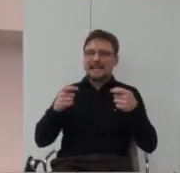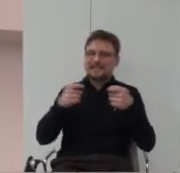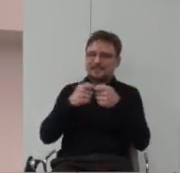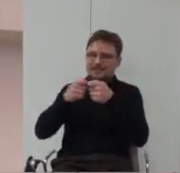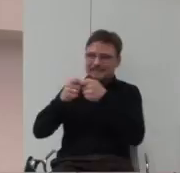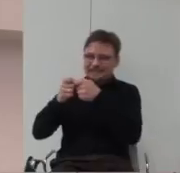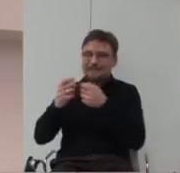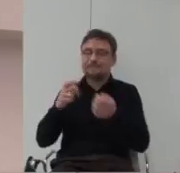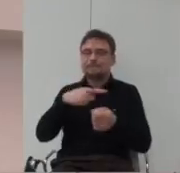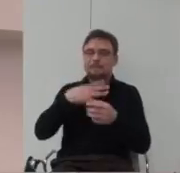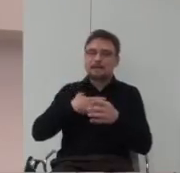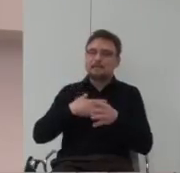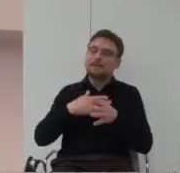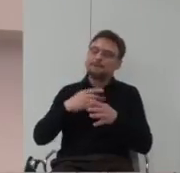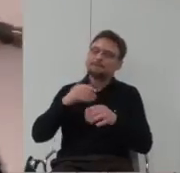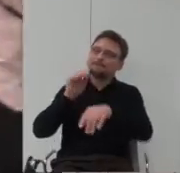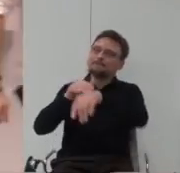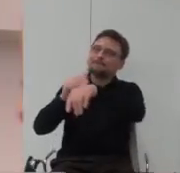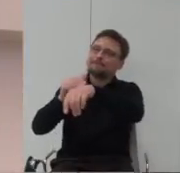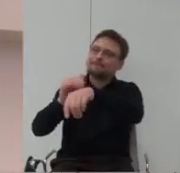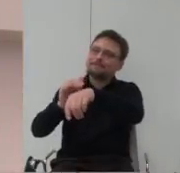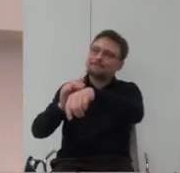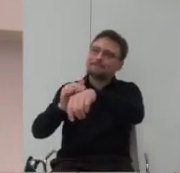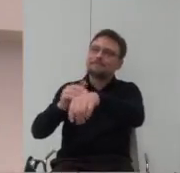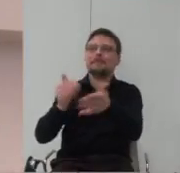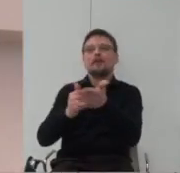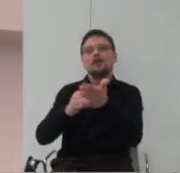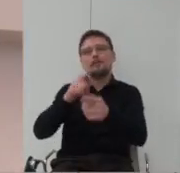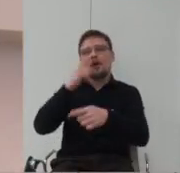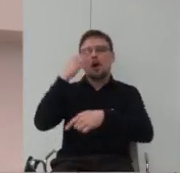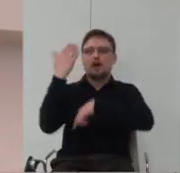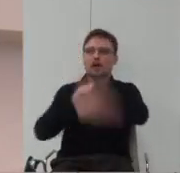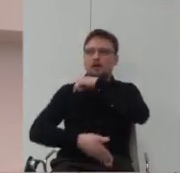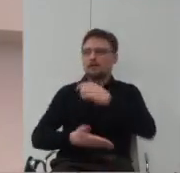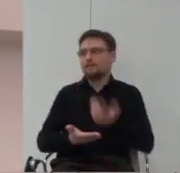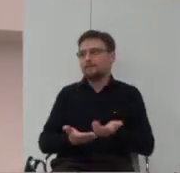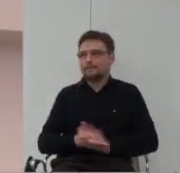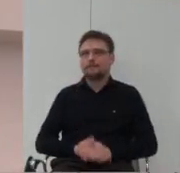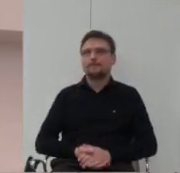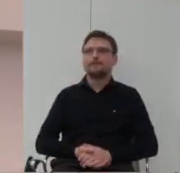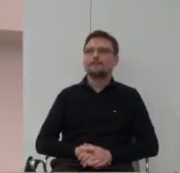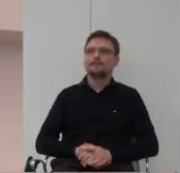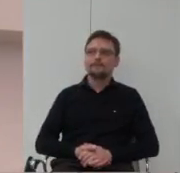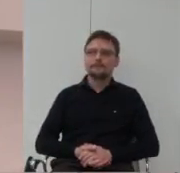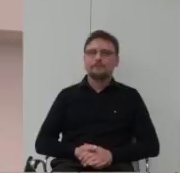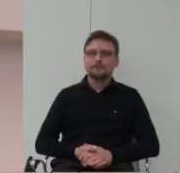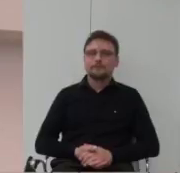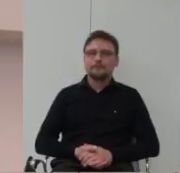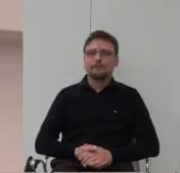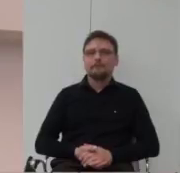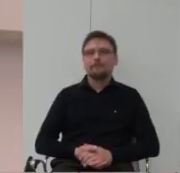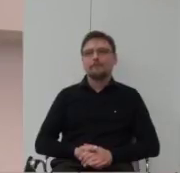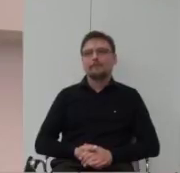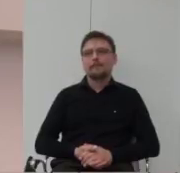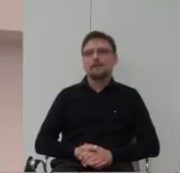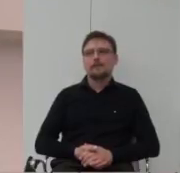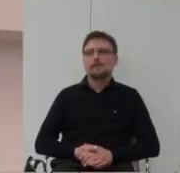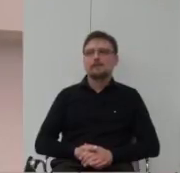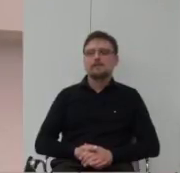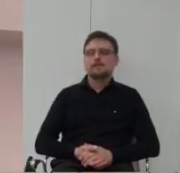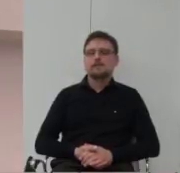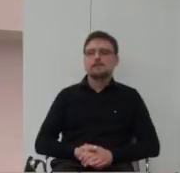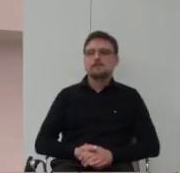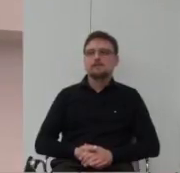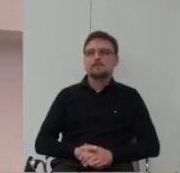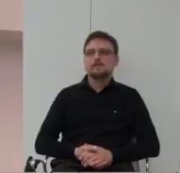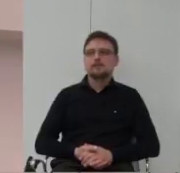że ponieważ plan naszego wydarzenia jest dość napięty, to będziemy tutaj dawać tajne znaki, kiedy już będzie się pomału